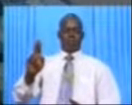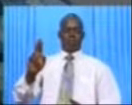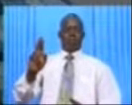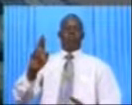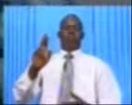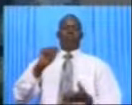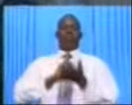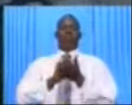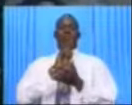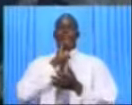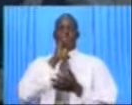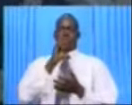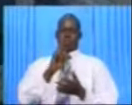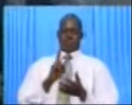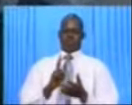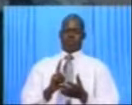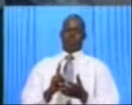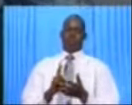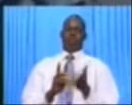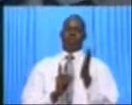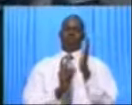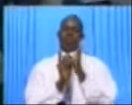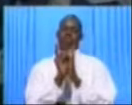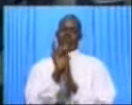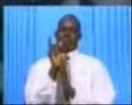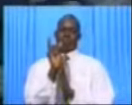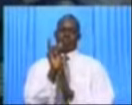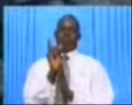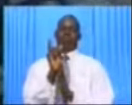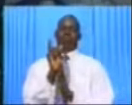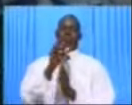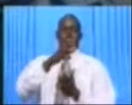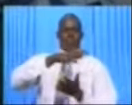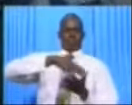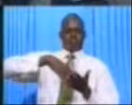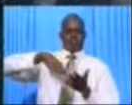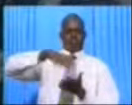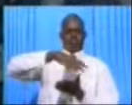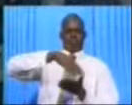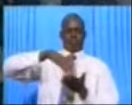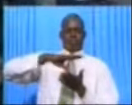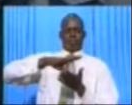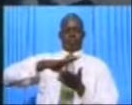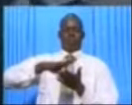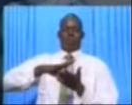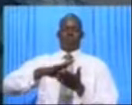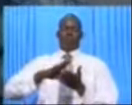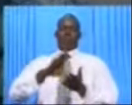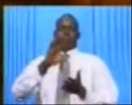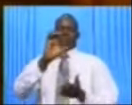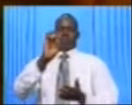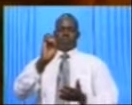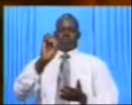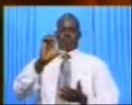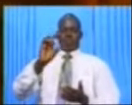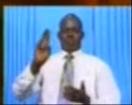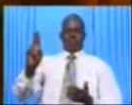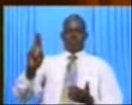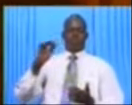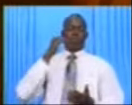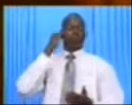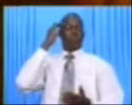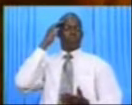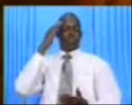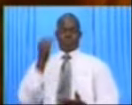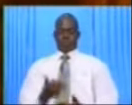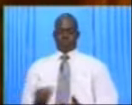cancer, c'est une prolifération anarchique des cellules de l'organisme. Chez l'enfant,